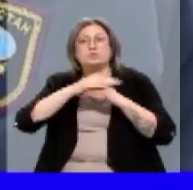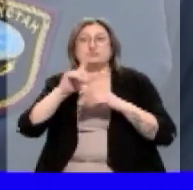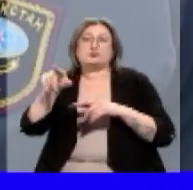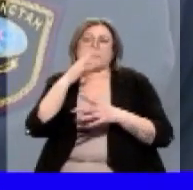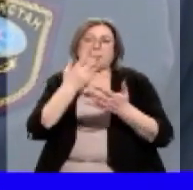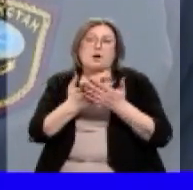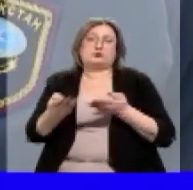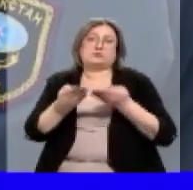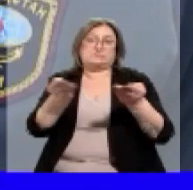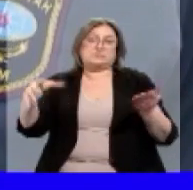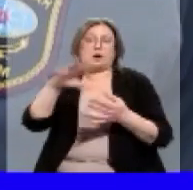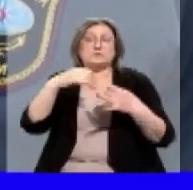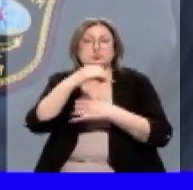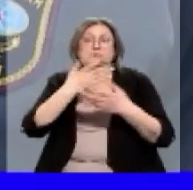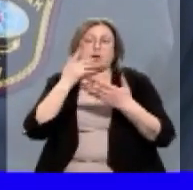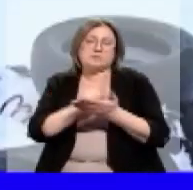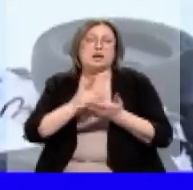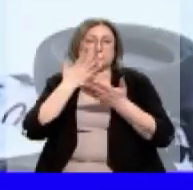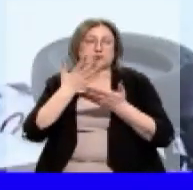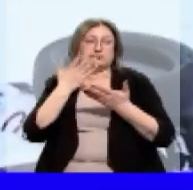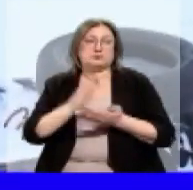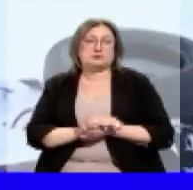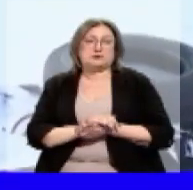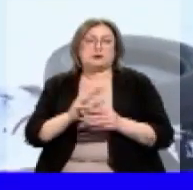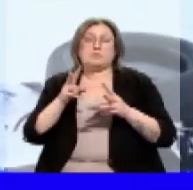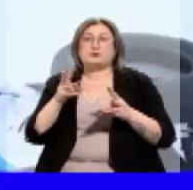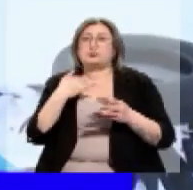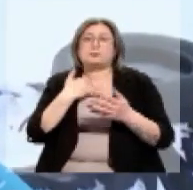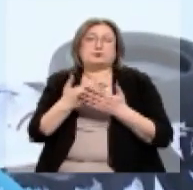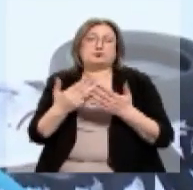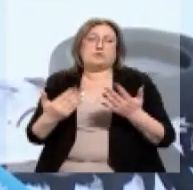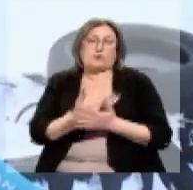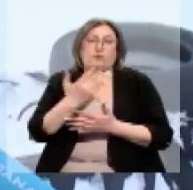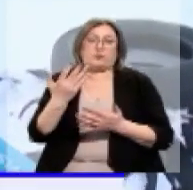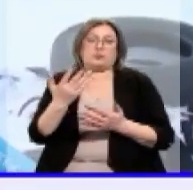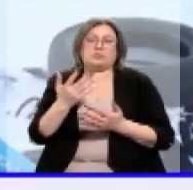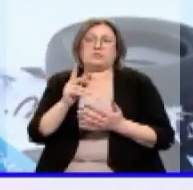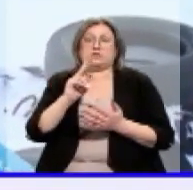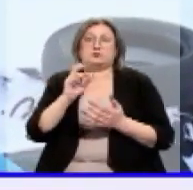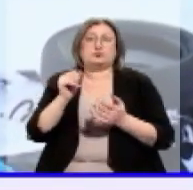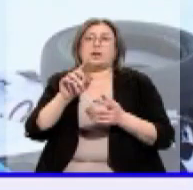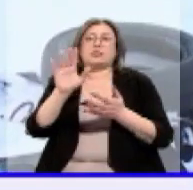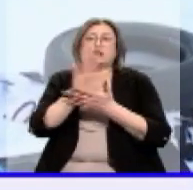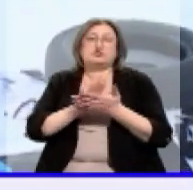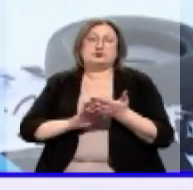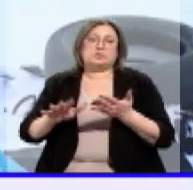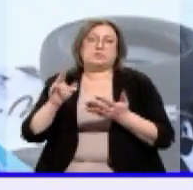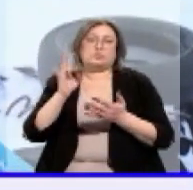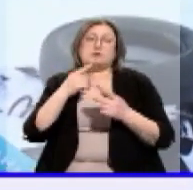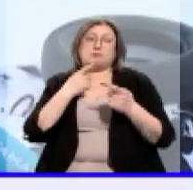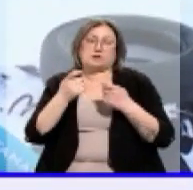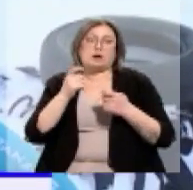материал обсудите, почитайте, обязательно изучите. Печка почти новая у нас, 2 года стоит. Ага. Еще не чистили, но